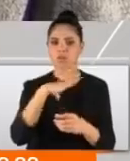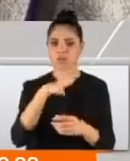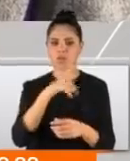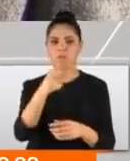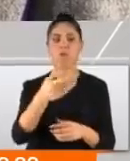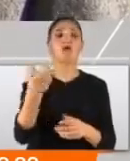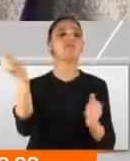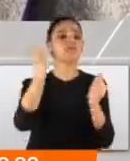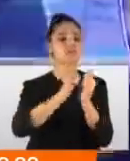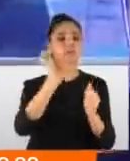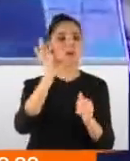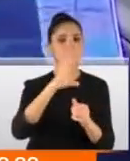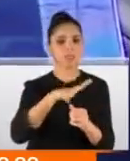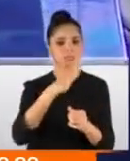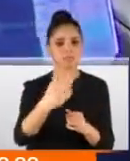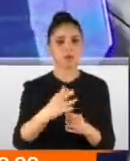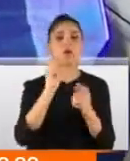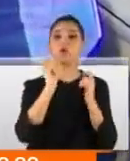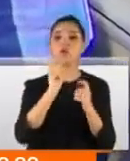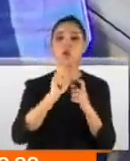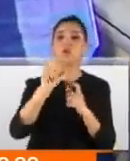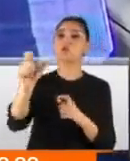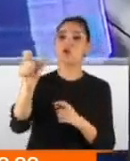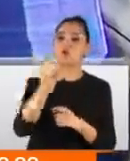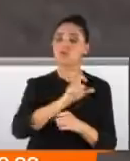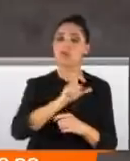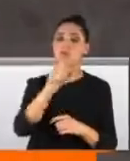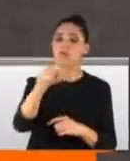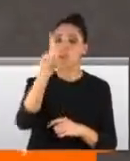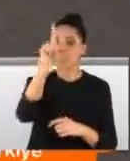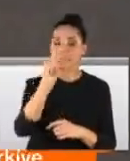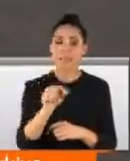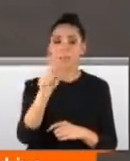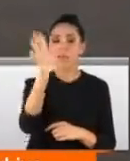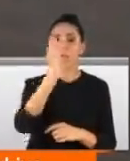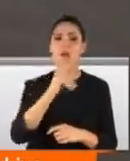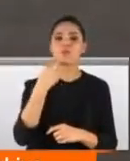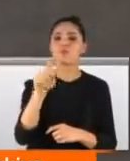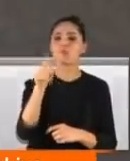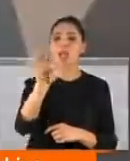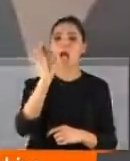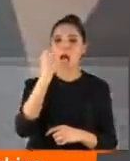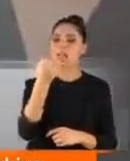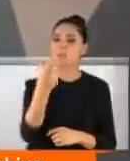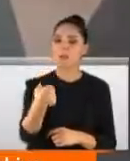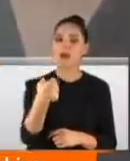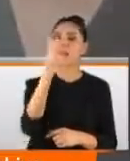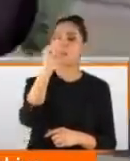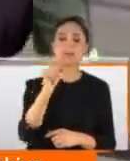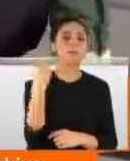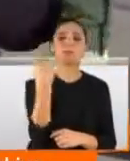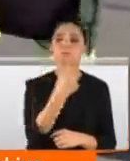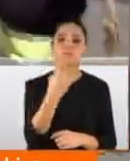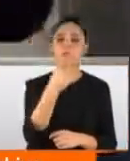Onun haricinde de ziynet eşyası vardı. Ve en zor soruya yanıt aramaya çalıştı. Yaklaşık 500 bin lira değerindeki altın ve para kime